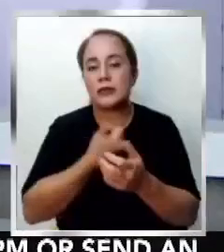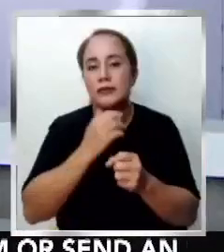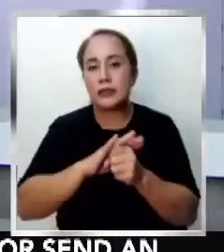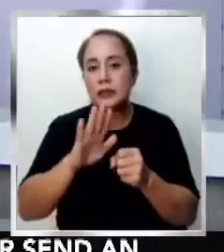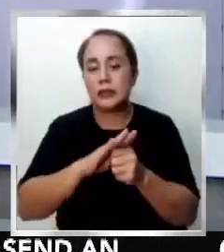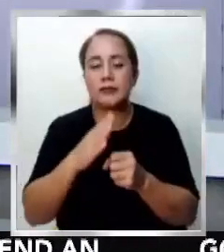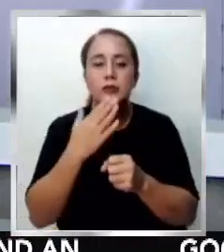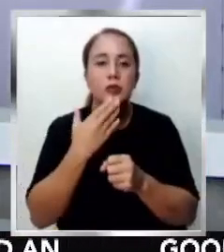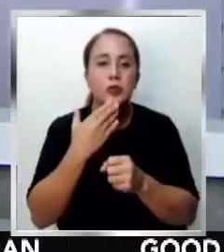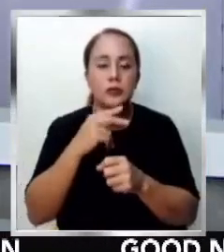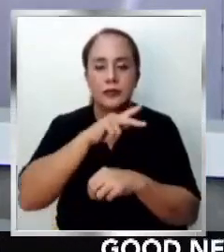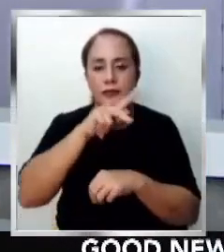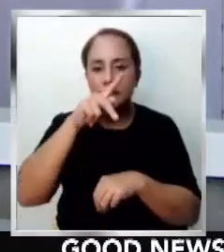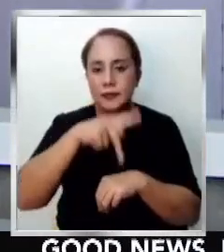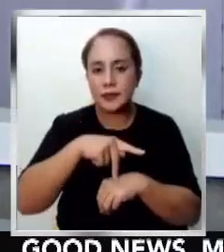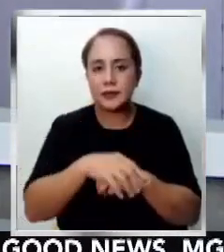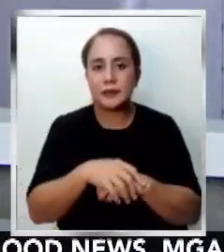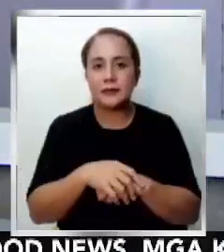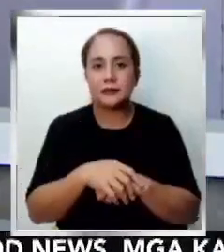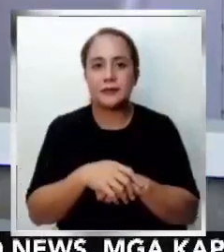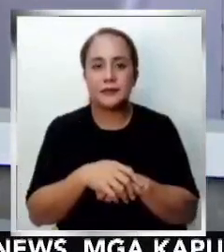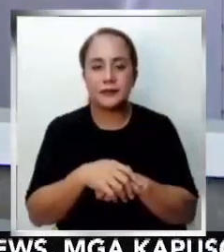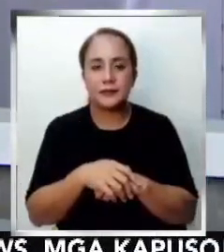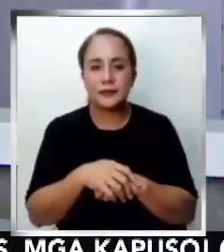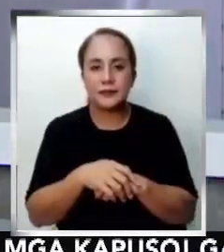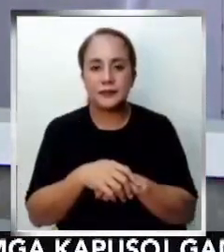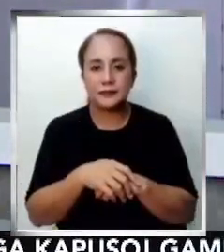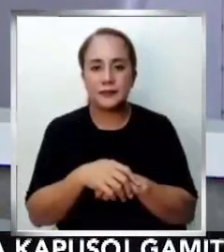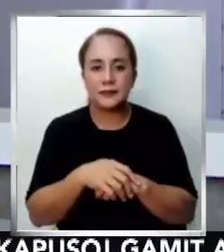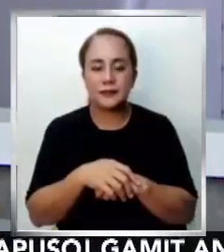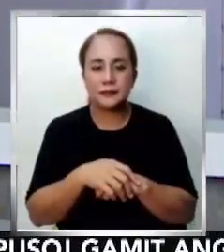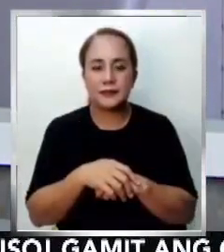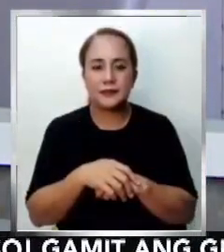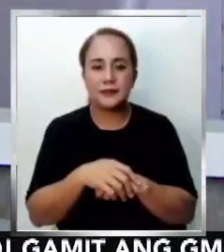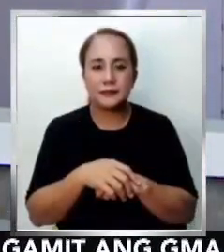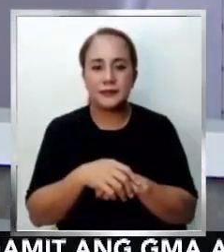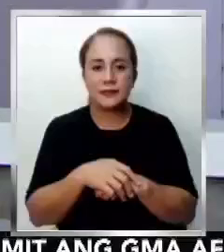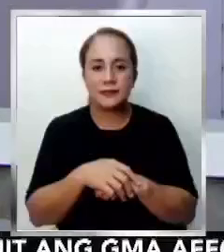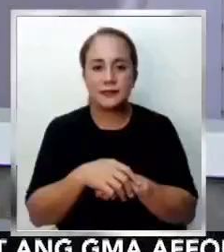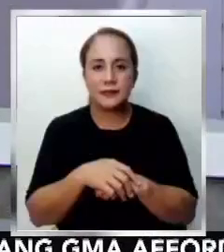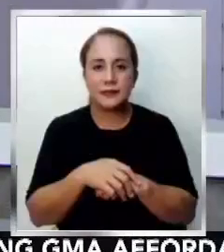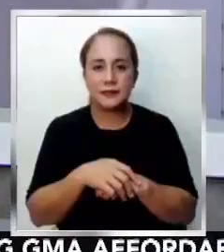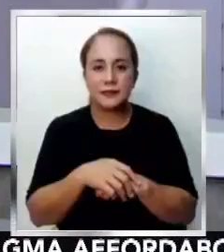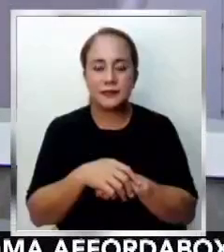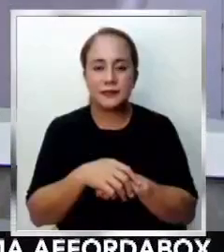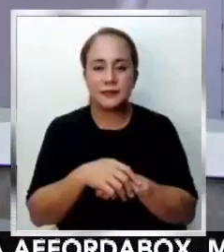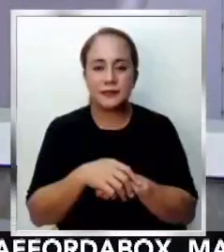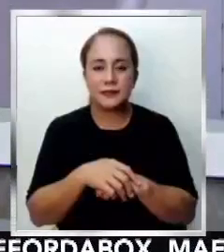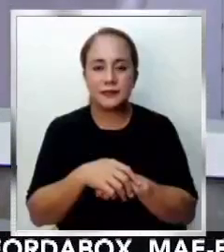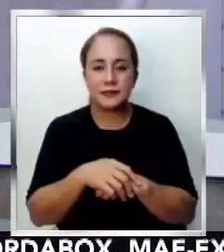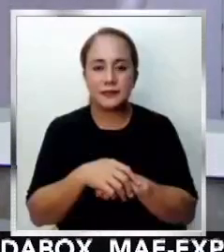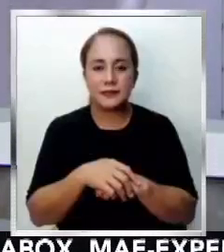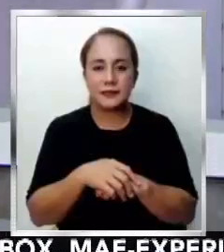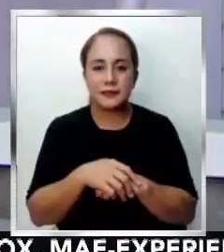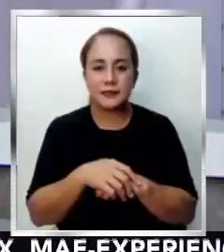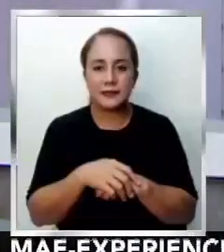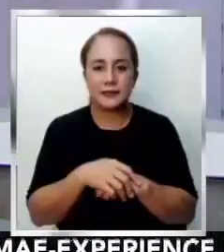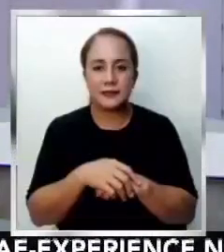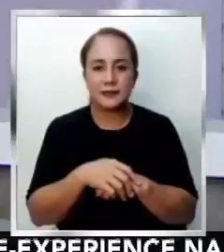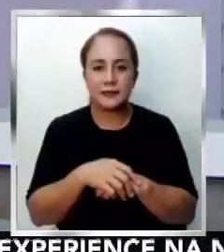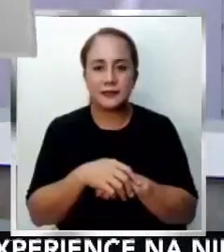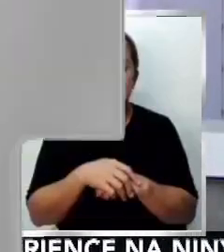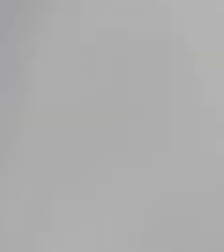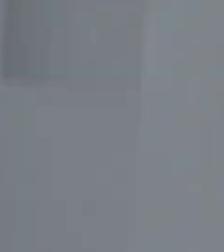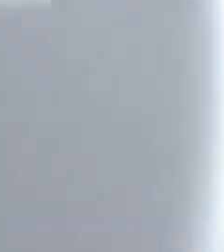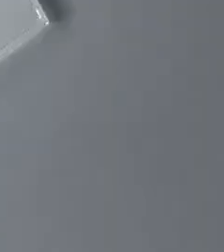ang bansa. At yan naman po ang sanib puwersang tinutukan ni Marie Zumali at Aileen Pedreso ng GMA Regional 1, Western